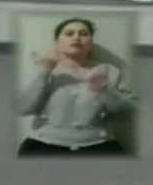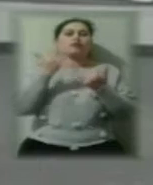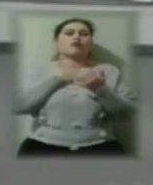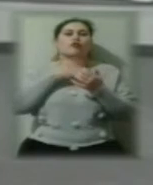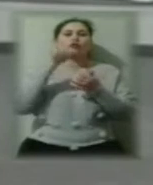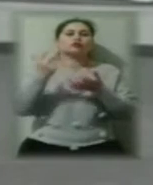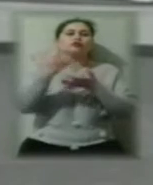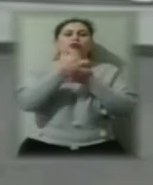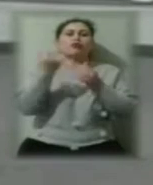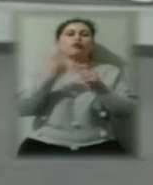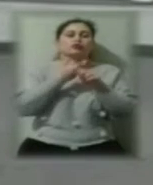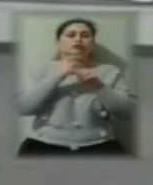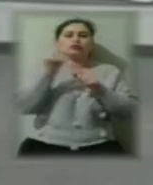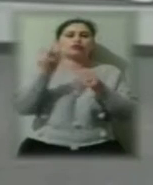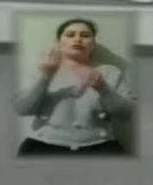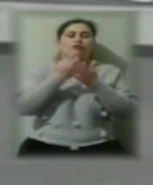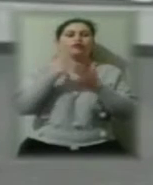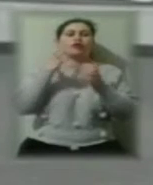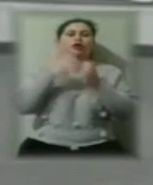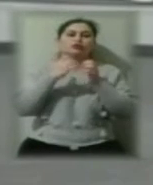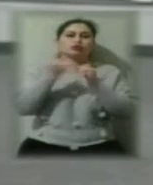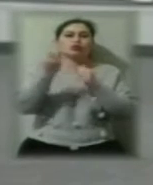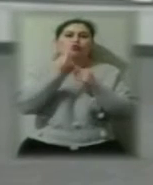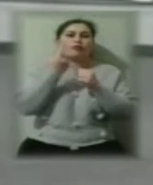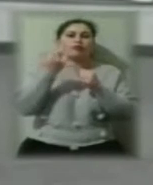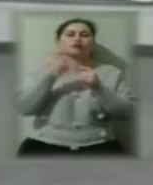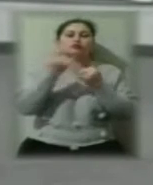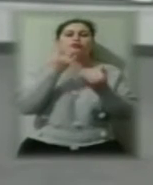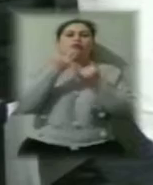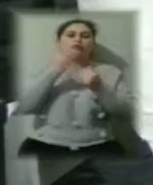про події в місті та області, і в ньому ми поговоримо про таке.